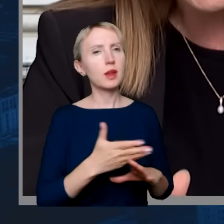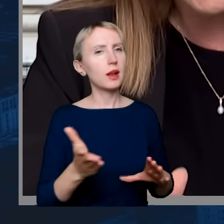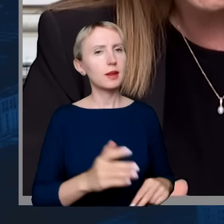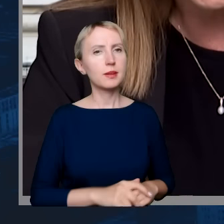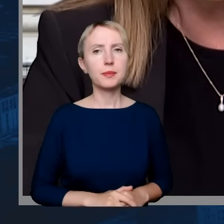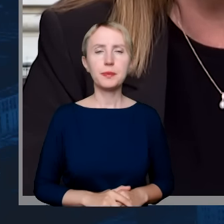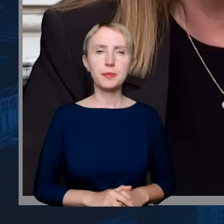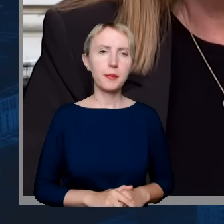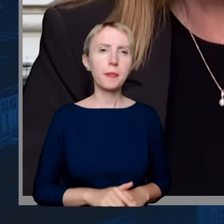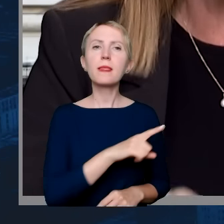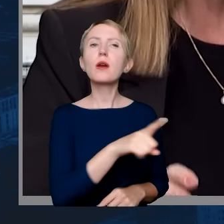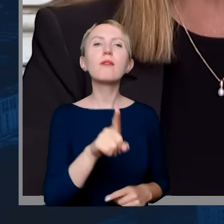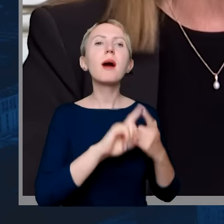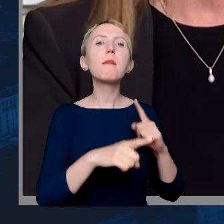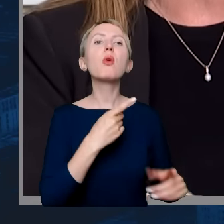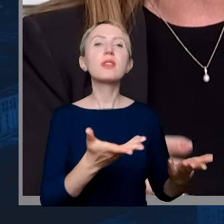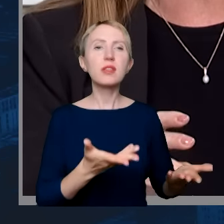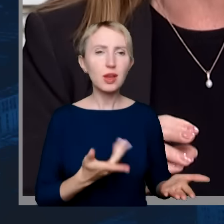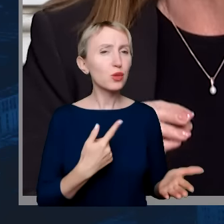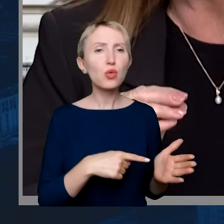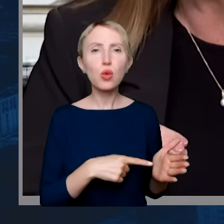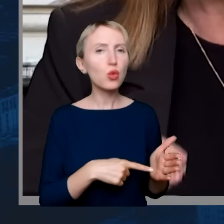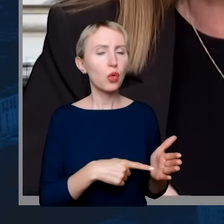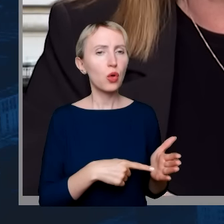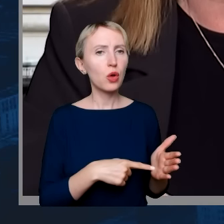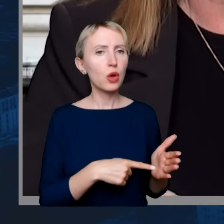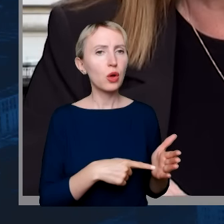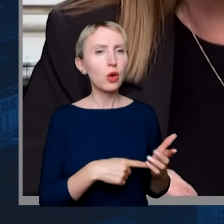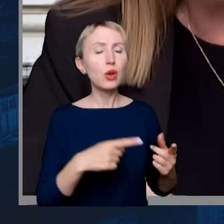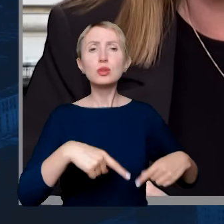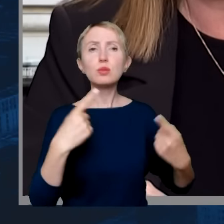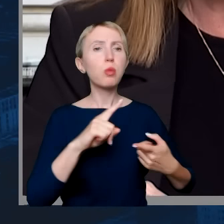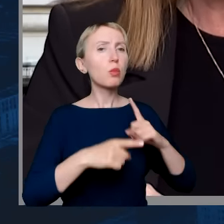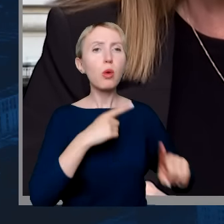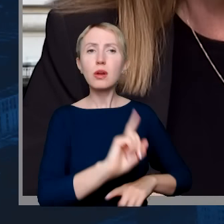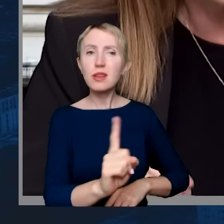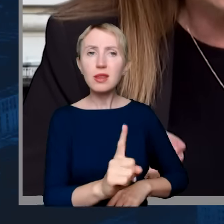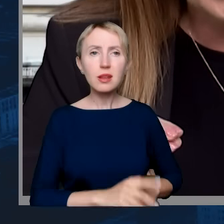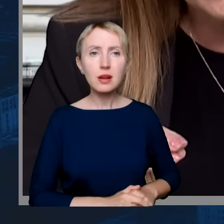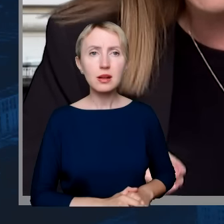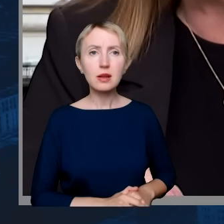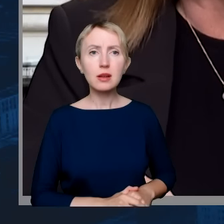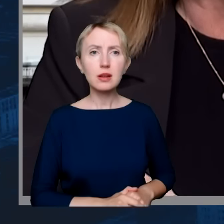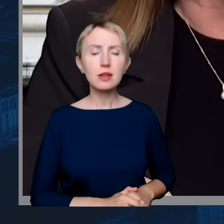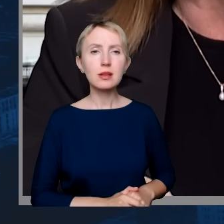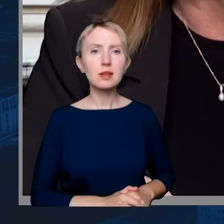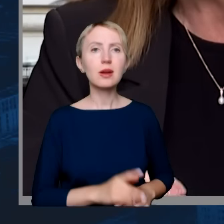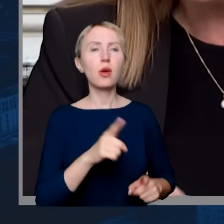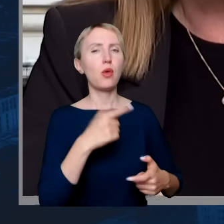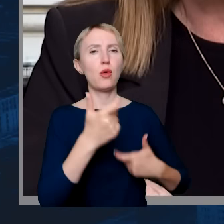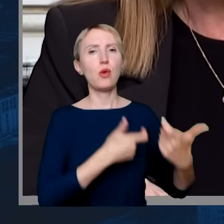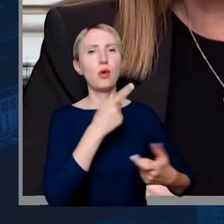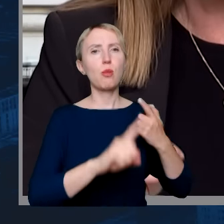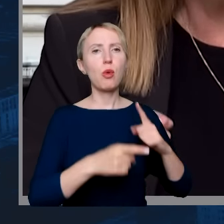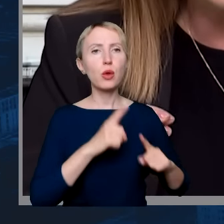jest państwa polityka. To nie chodzi o spory polityczne. Naprawdę. Nie o uprawianie polityki.